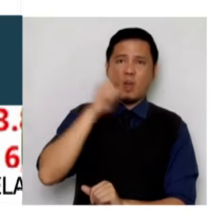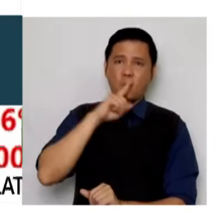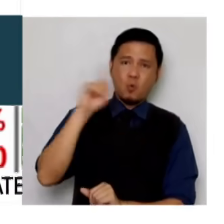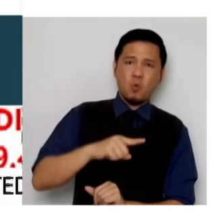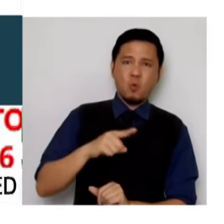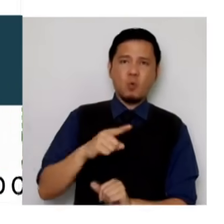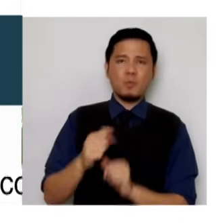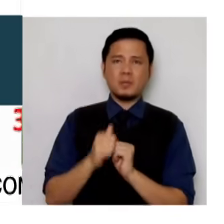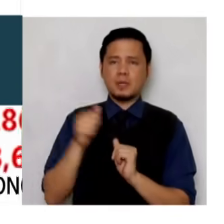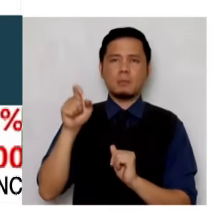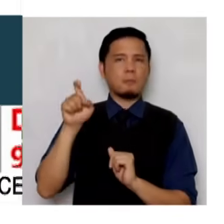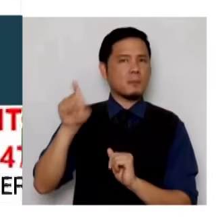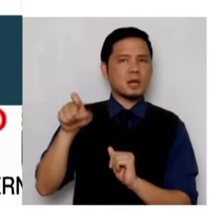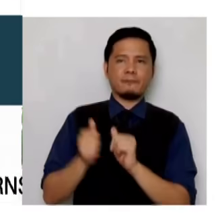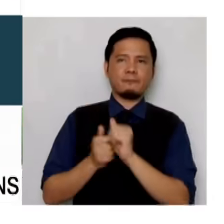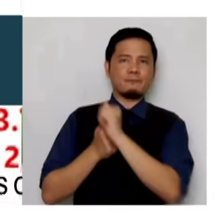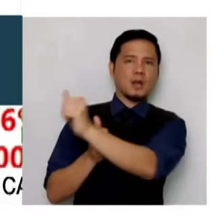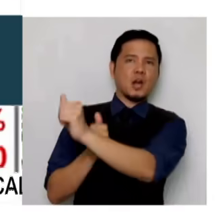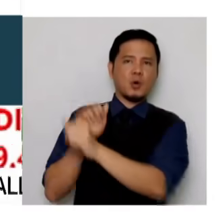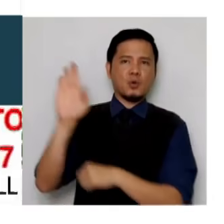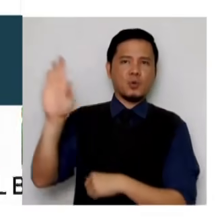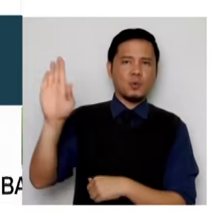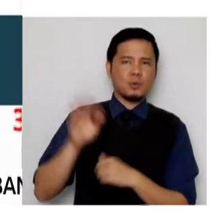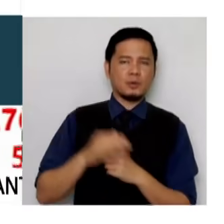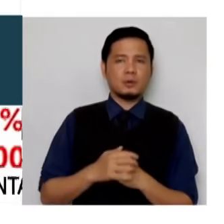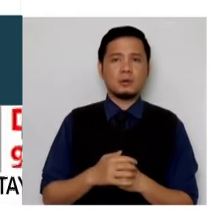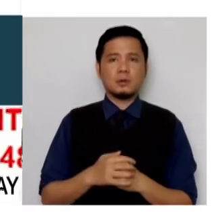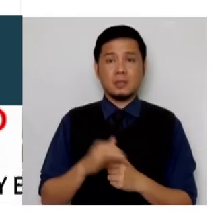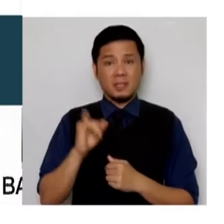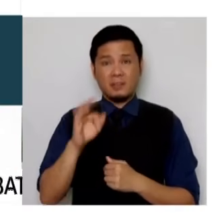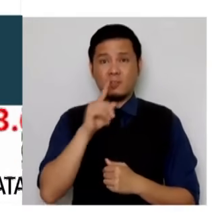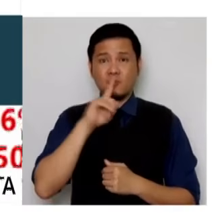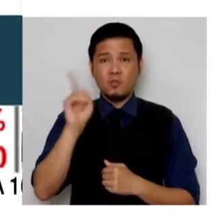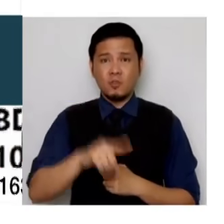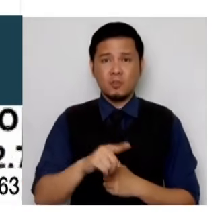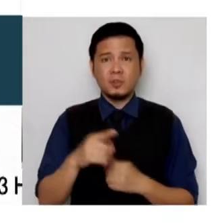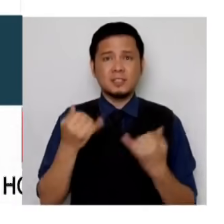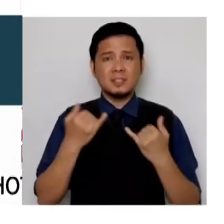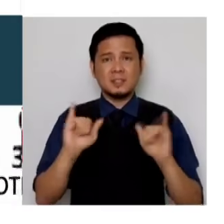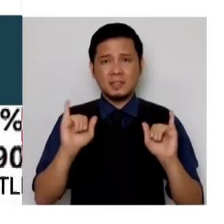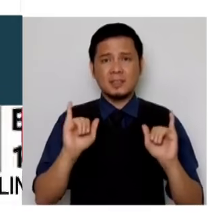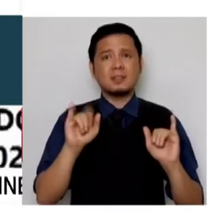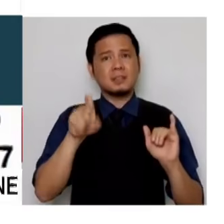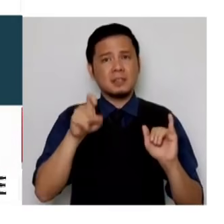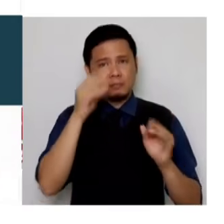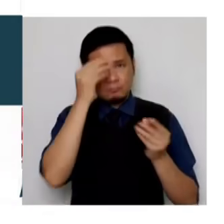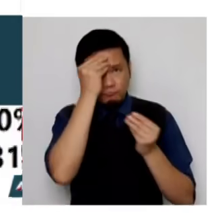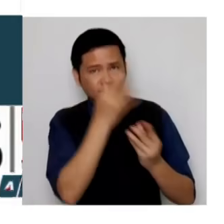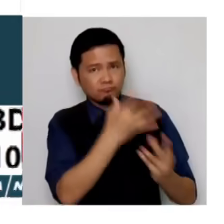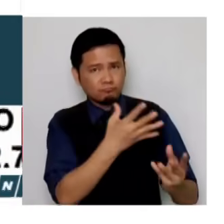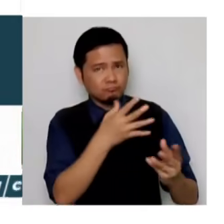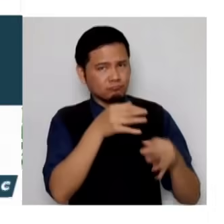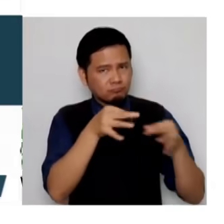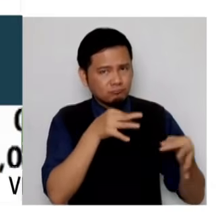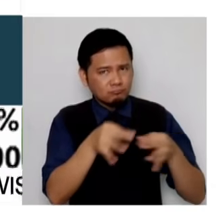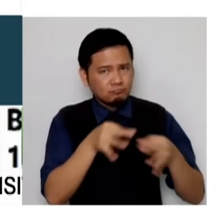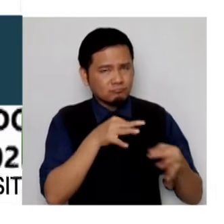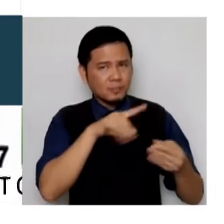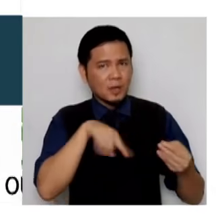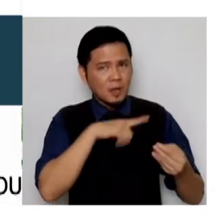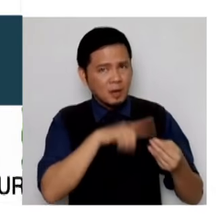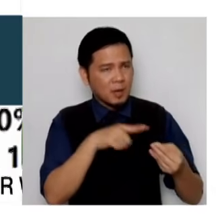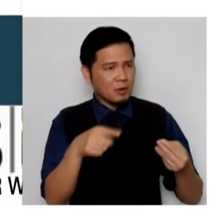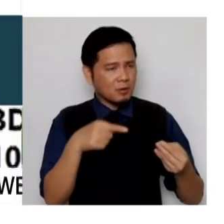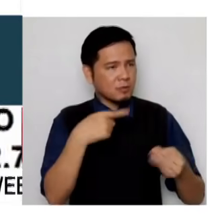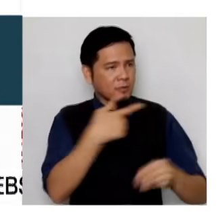utos nila, no? But more than that, kahit utusan po kami, siguro naman dapat din naman namin ipaalam sa kanila kung ano yung nakikita namin on the ground,